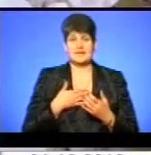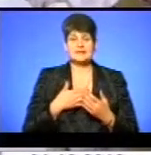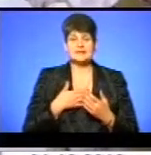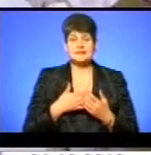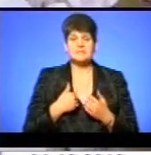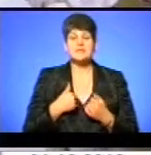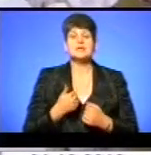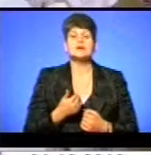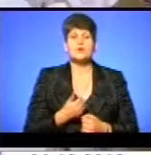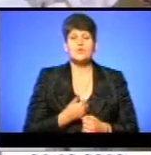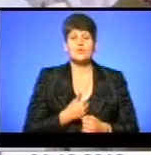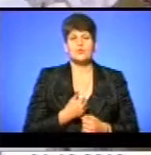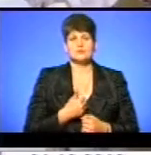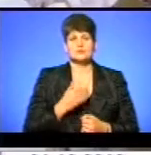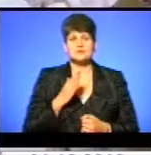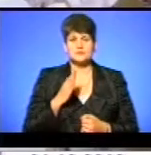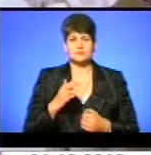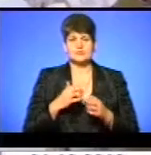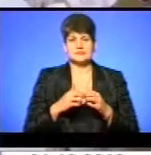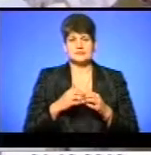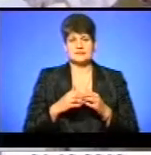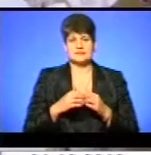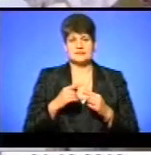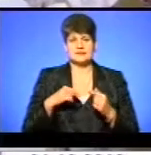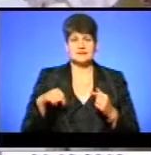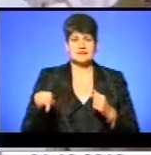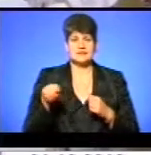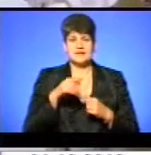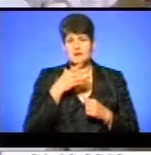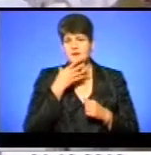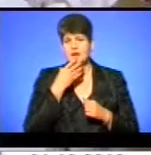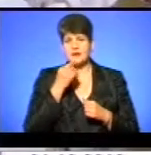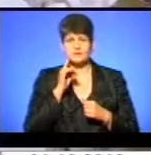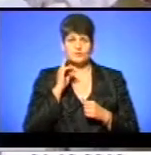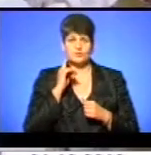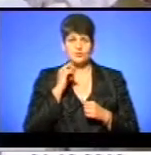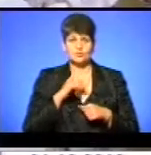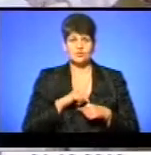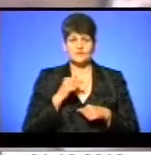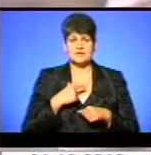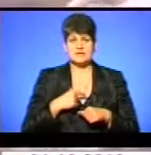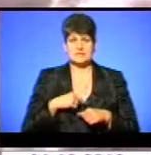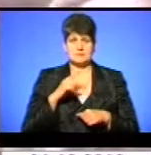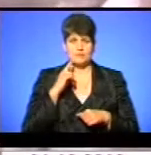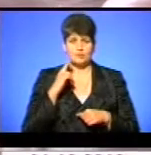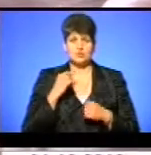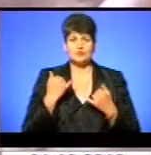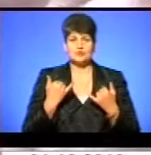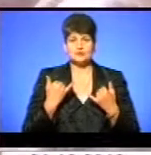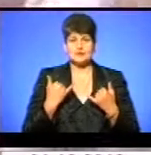і мені хочеться бути серед оцієї прекрасної молоді і почувати себе молодою. І сьогодні